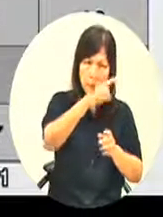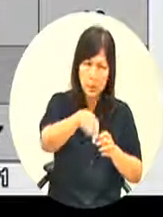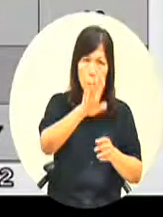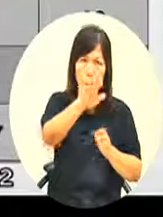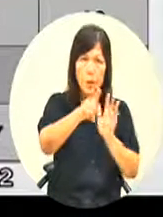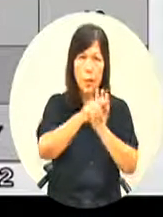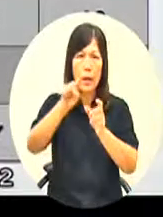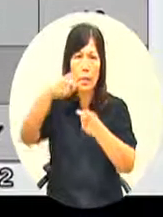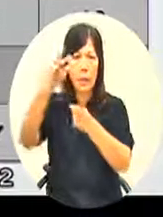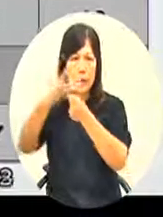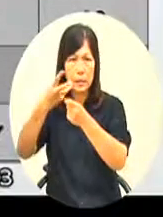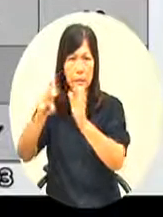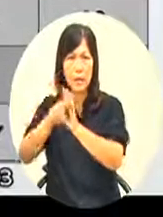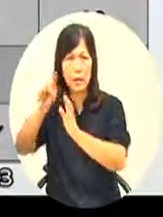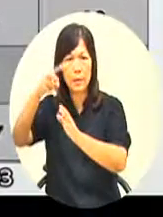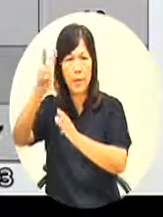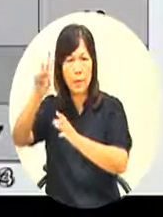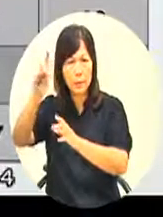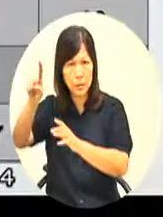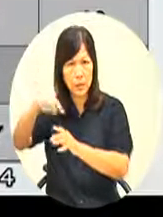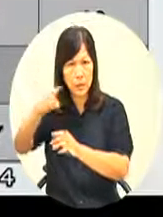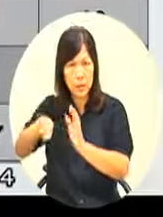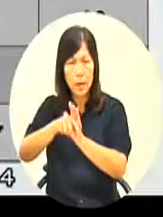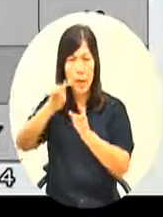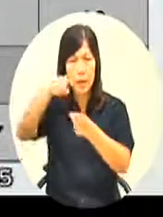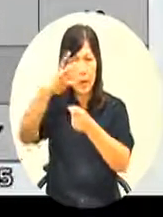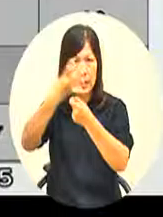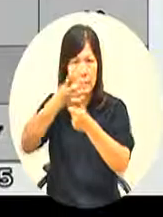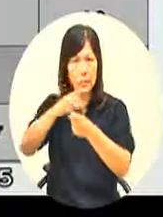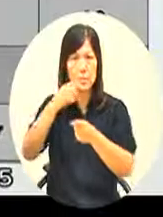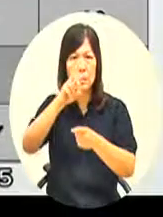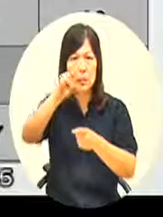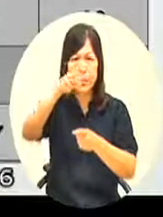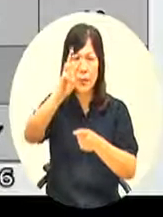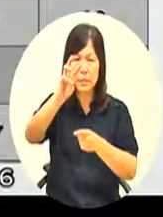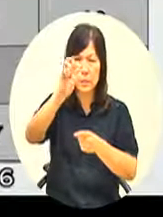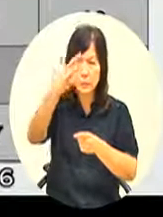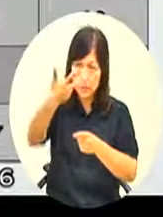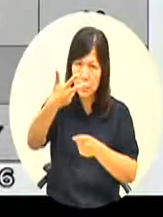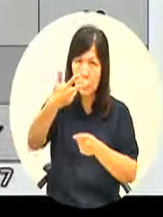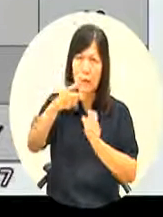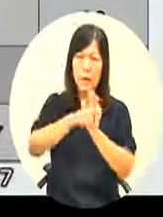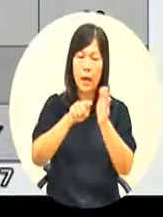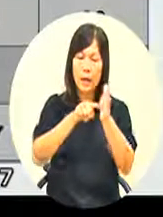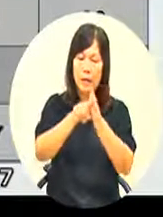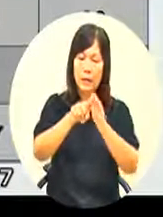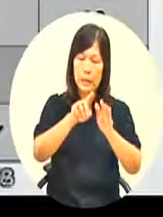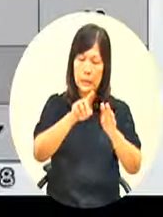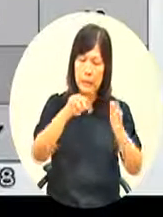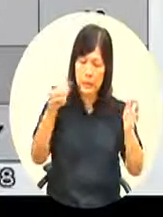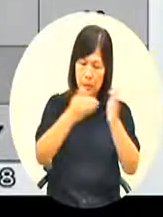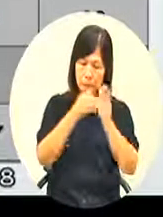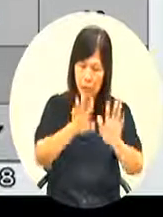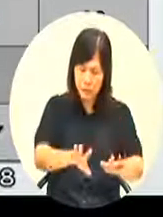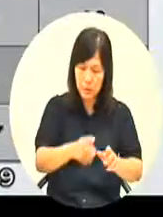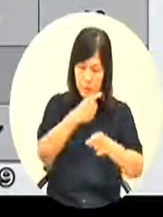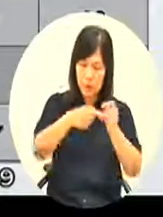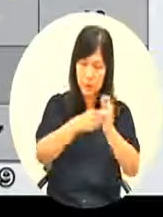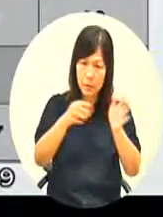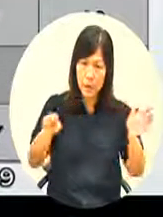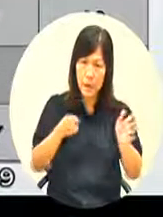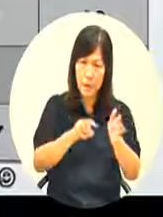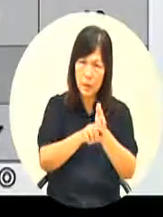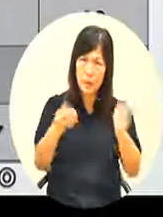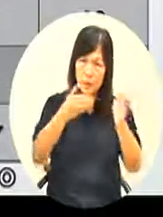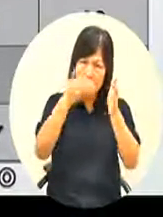121例，好，到104年137例，那105年到现在为止只有57例。那基本上看起来就是说，我